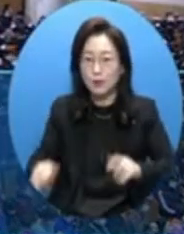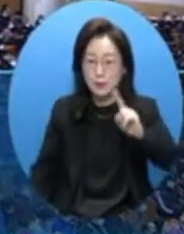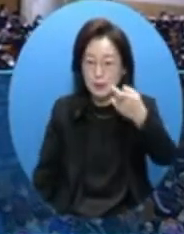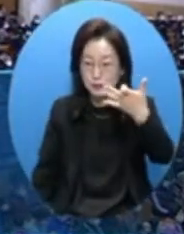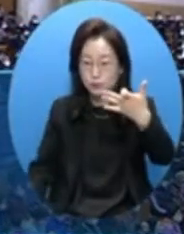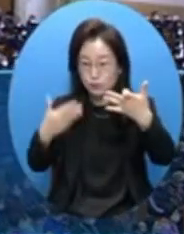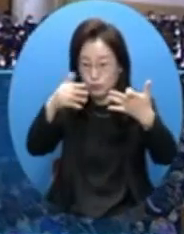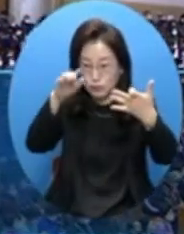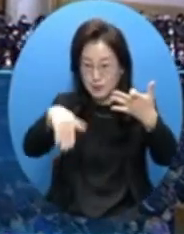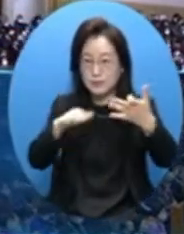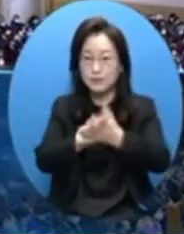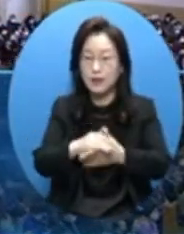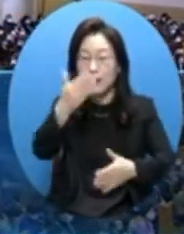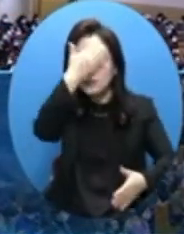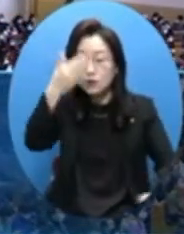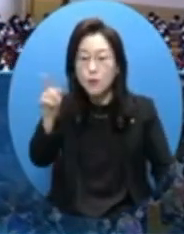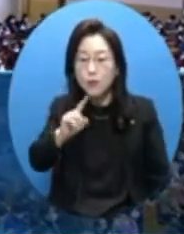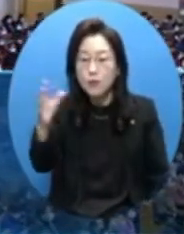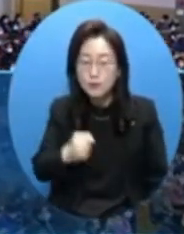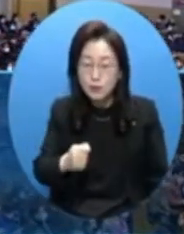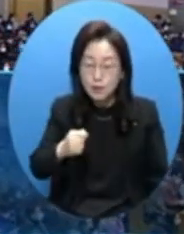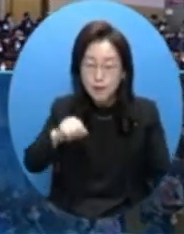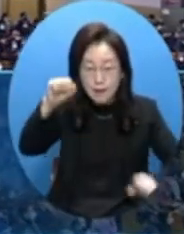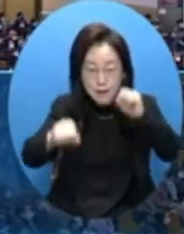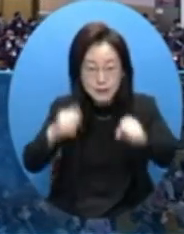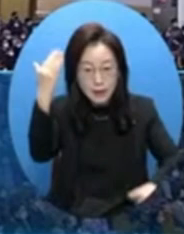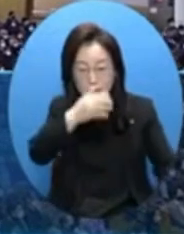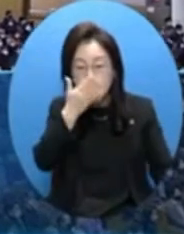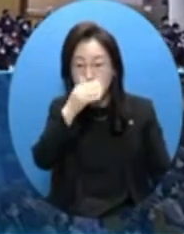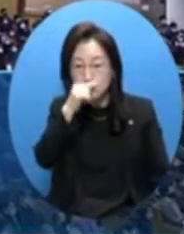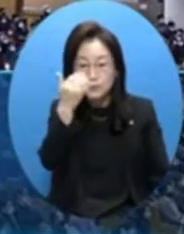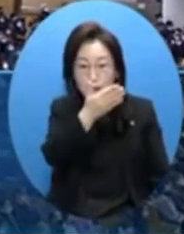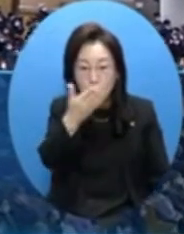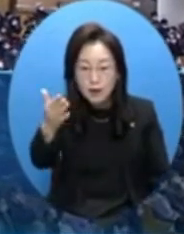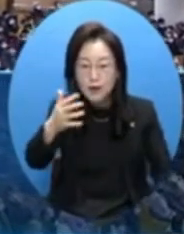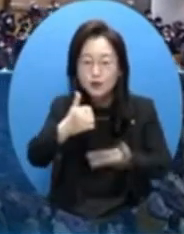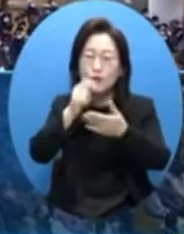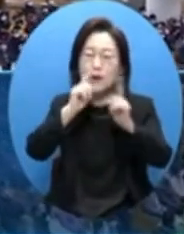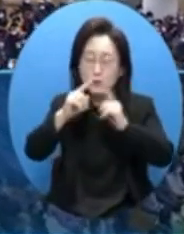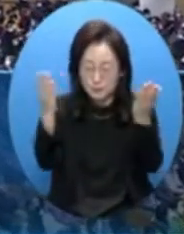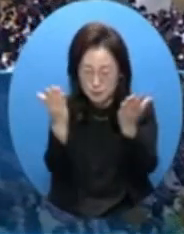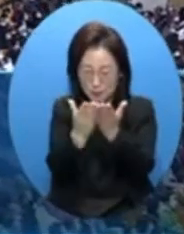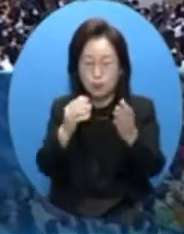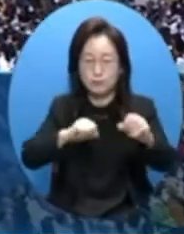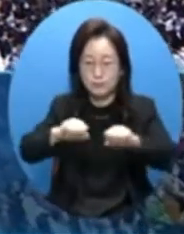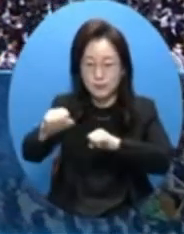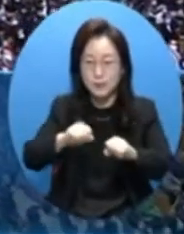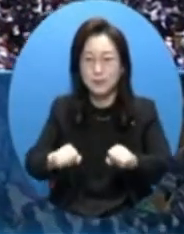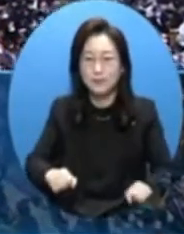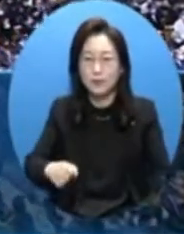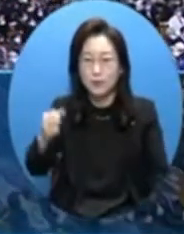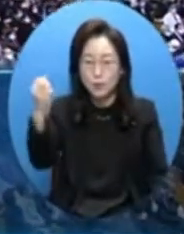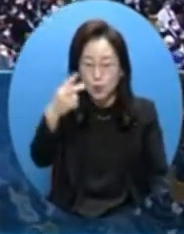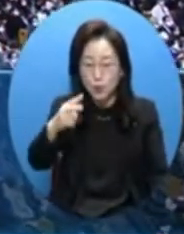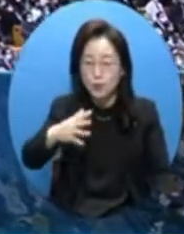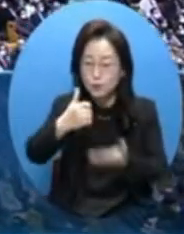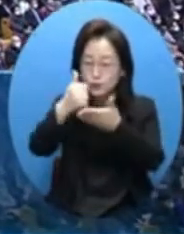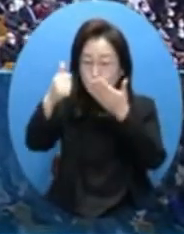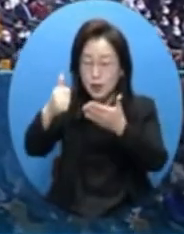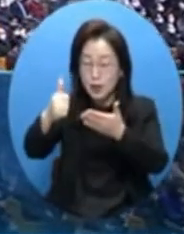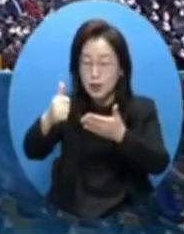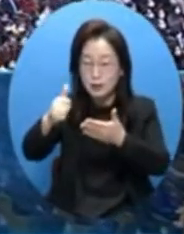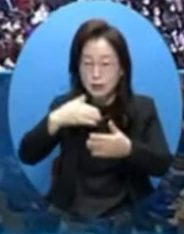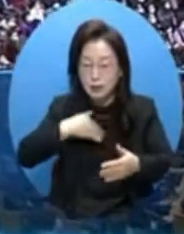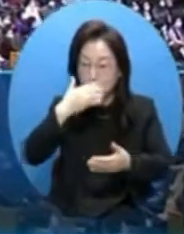봉독합니다 청년이 무엇으로 그의 행실을 깨끗하게 하리이까 주의 말씀만 지키를 따름이니이다 11절 내가 주께 범죄하지